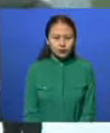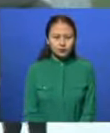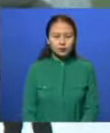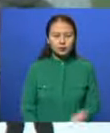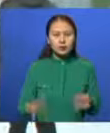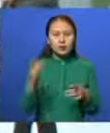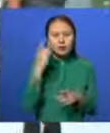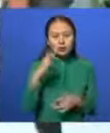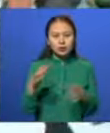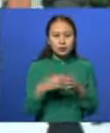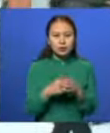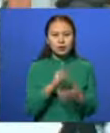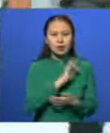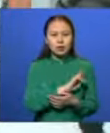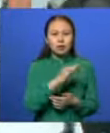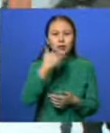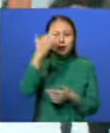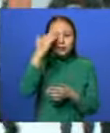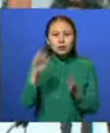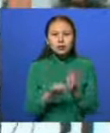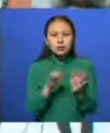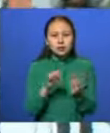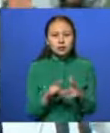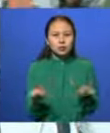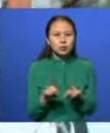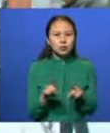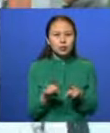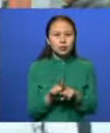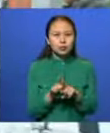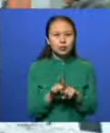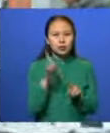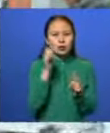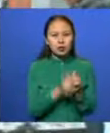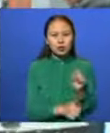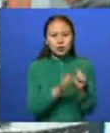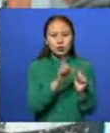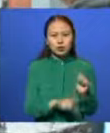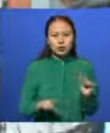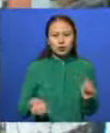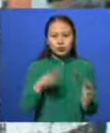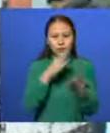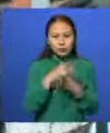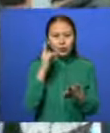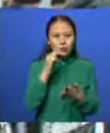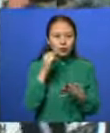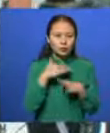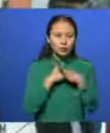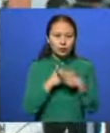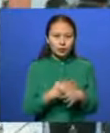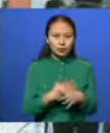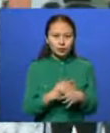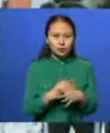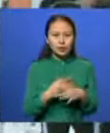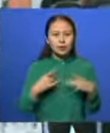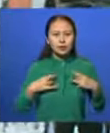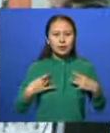жазы жүреді, әртүрлі жаз кезінде де әрбір ардагерлерге белгілі бір еріктілер тағайындалған, олар